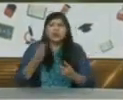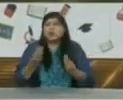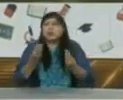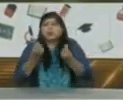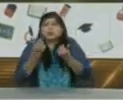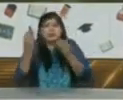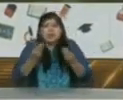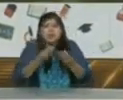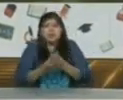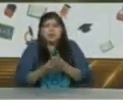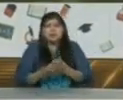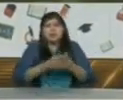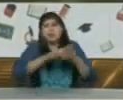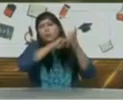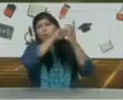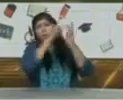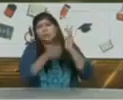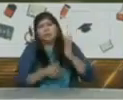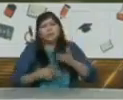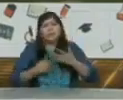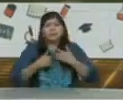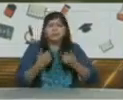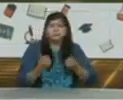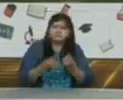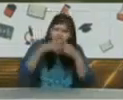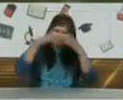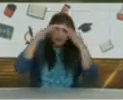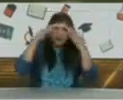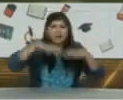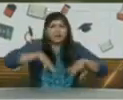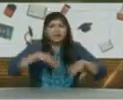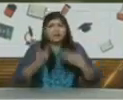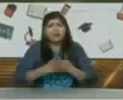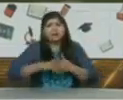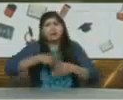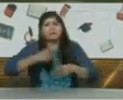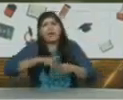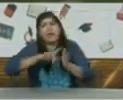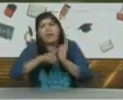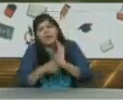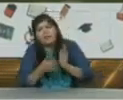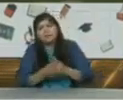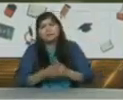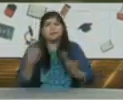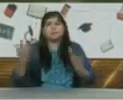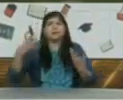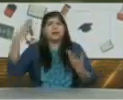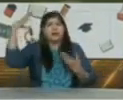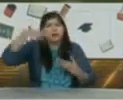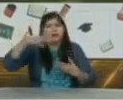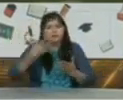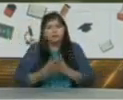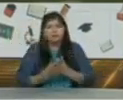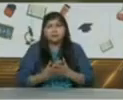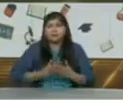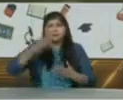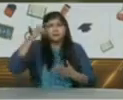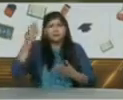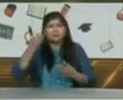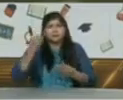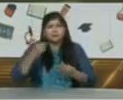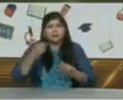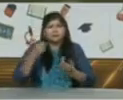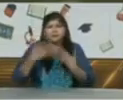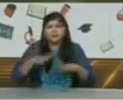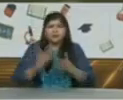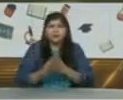चीजें हैं, दिन भर की थकान के बाद रात देर हो जाती है, तो चलो भाई, अब उनको मैं ज्यादा दिमाग खपाने की जरूरत नहीं हो, कोई गलती होने का